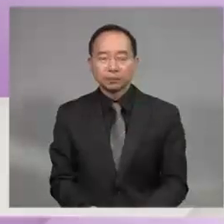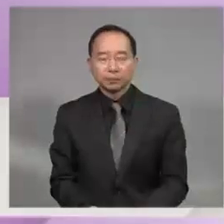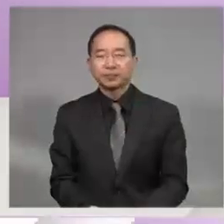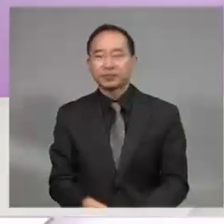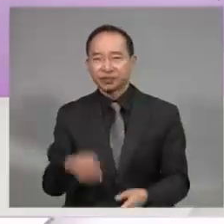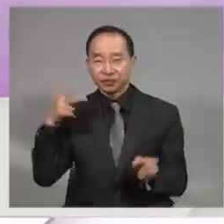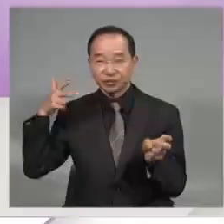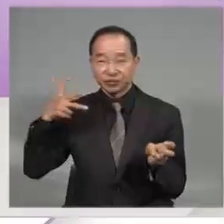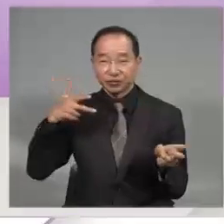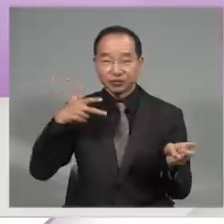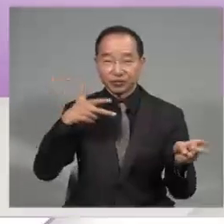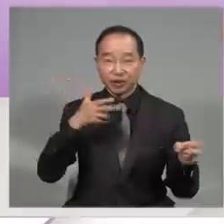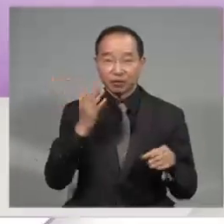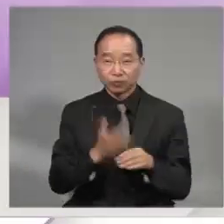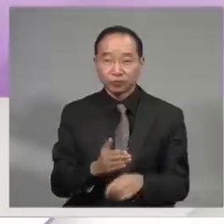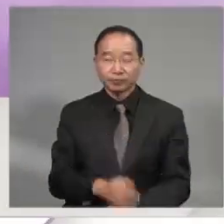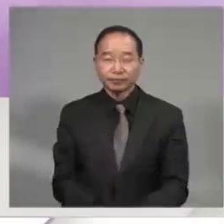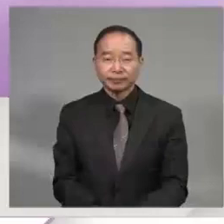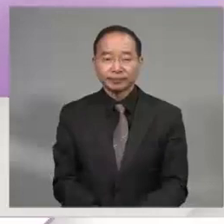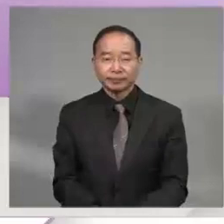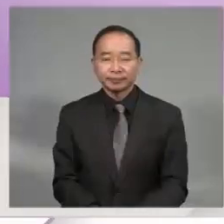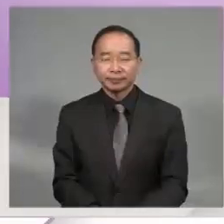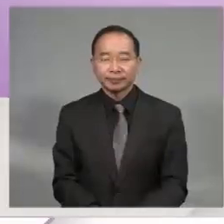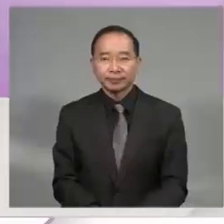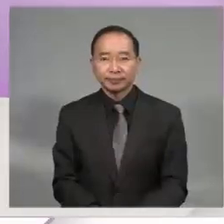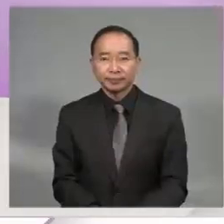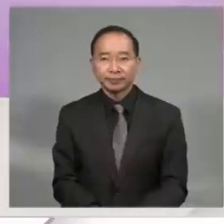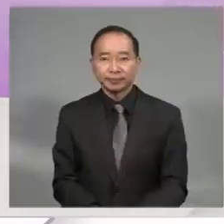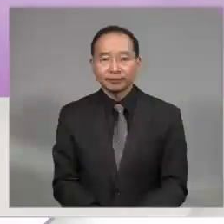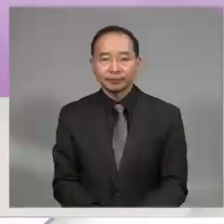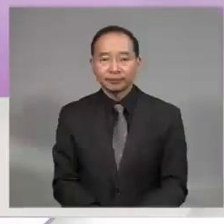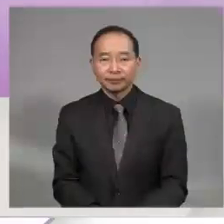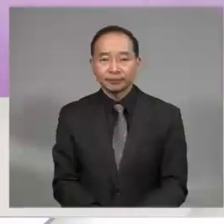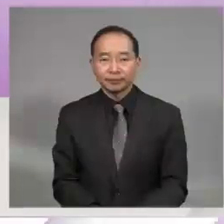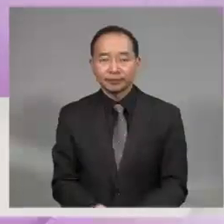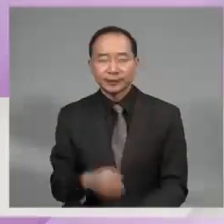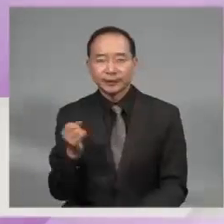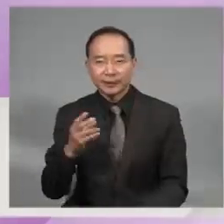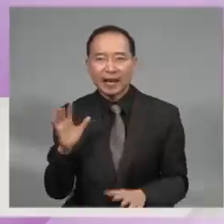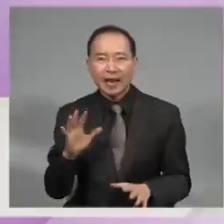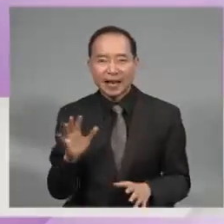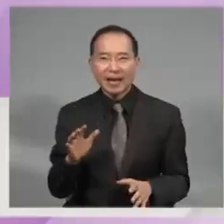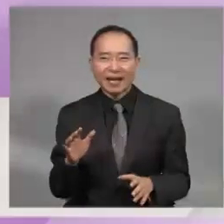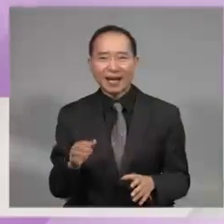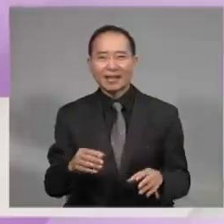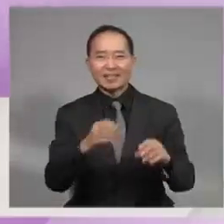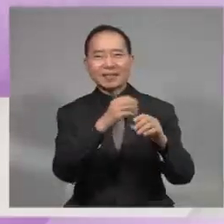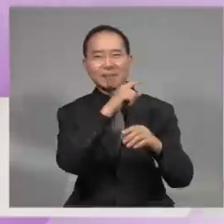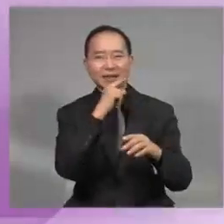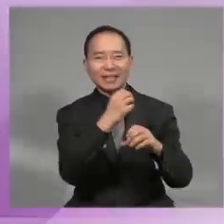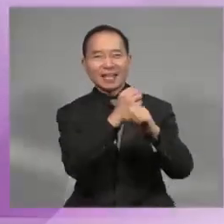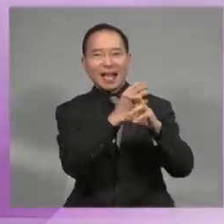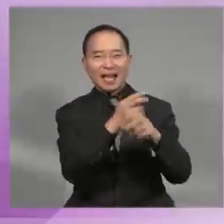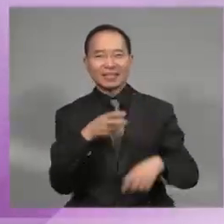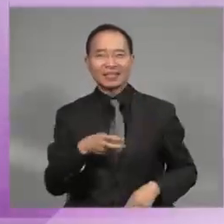생중계로 전달을 해드리고 있습니다. 네. 아, 또다시 신호에 걸렸네요, 부산. 예.